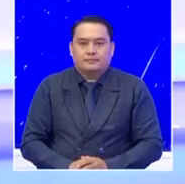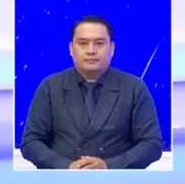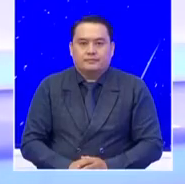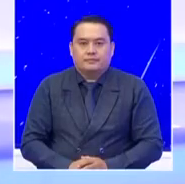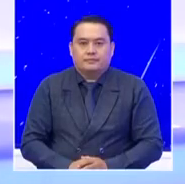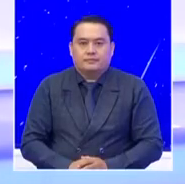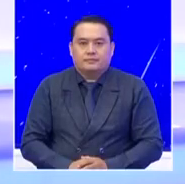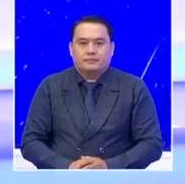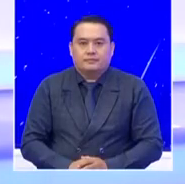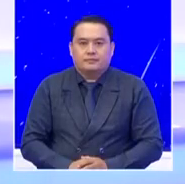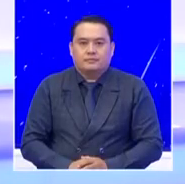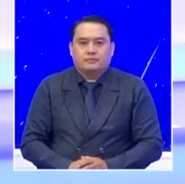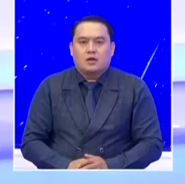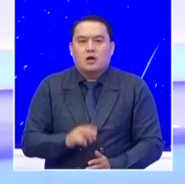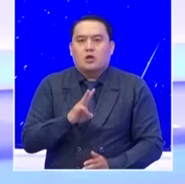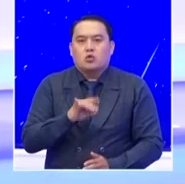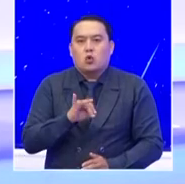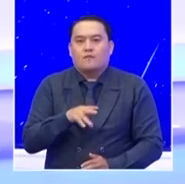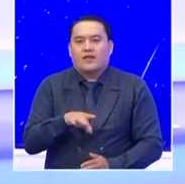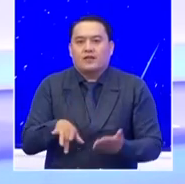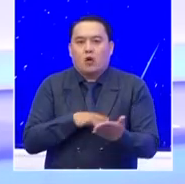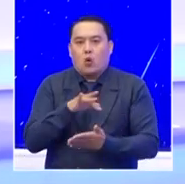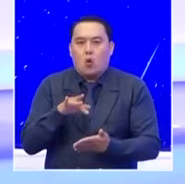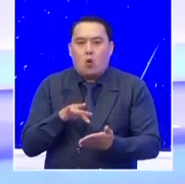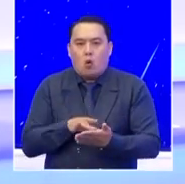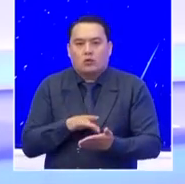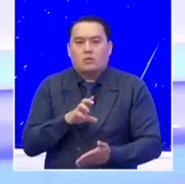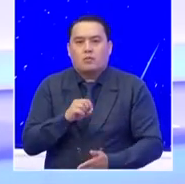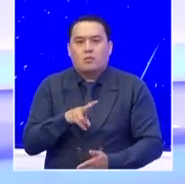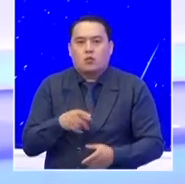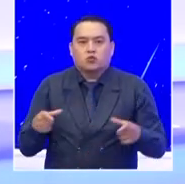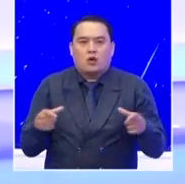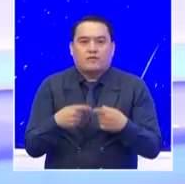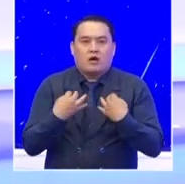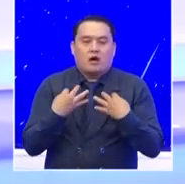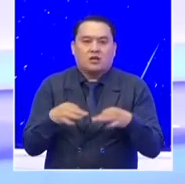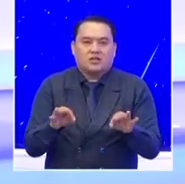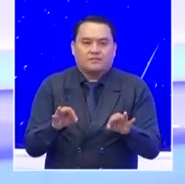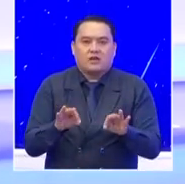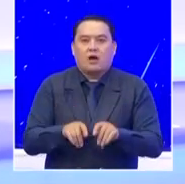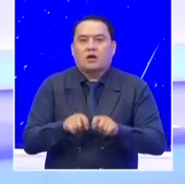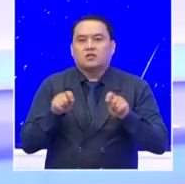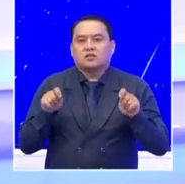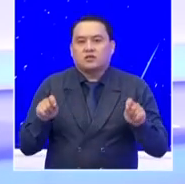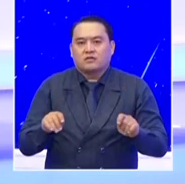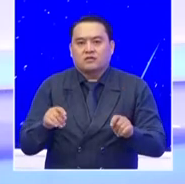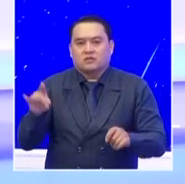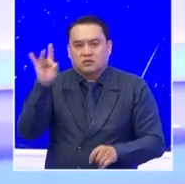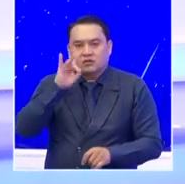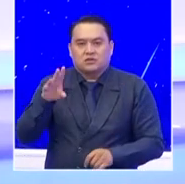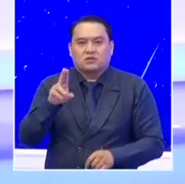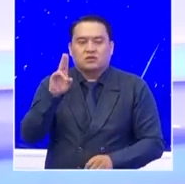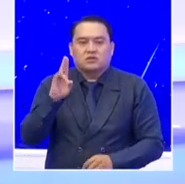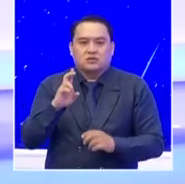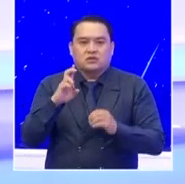Руками не трогать. В норвежском городке Боргунд готовится к посткоронавирусному открытию Ставкирки, одной из знаменитых деревенских